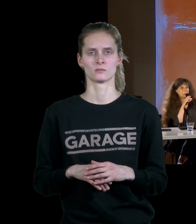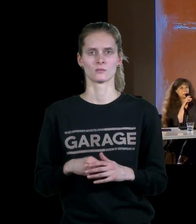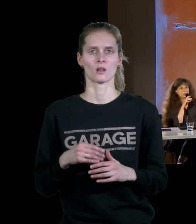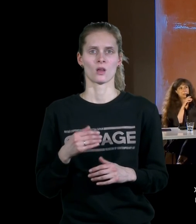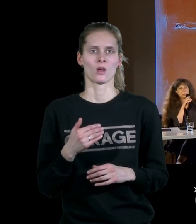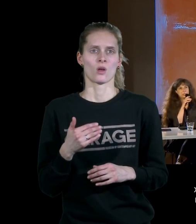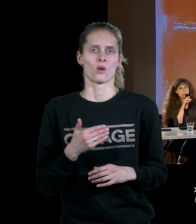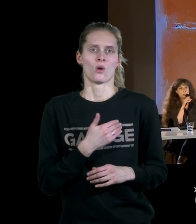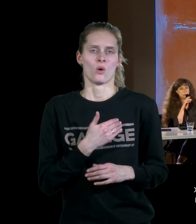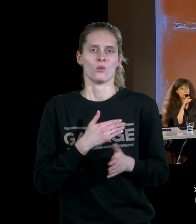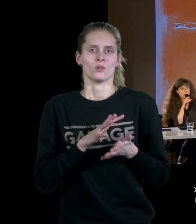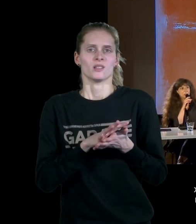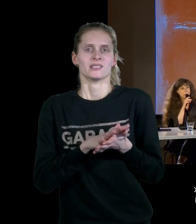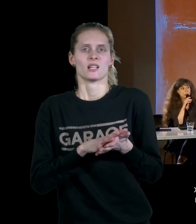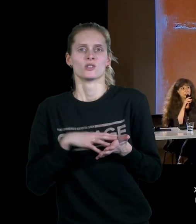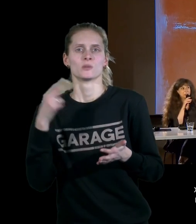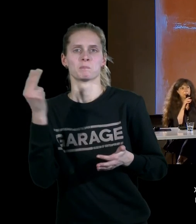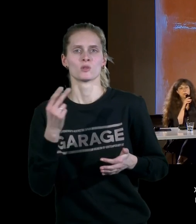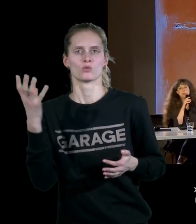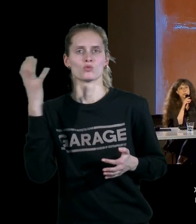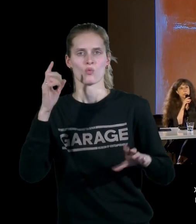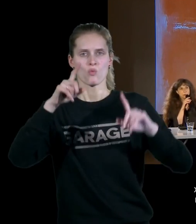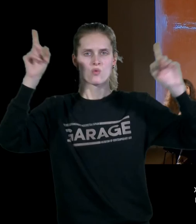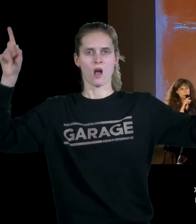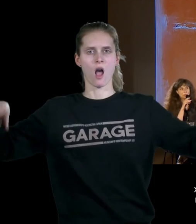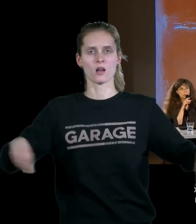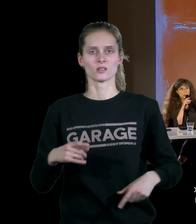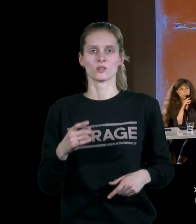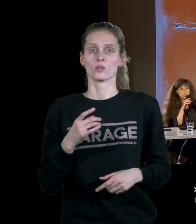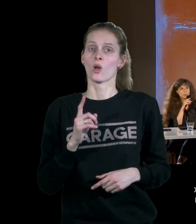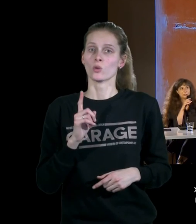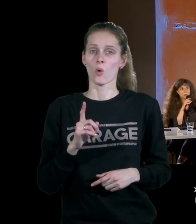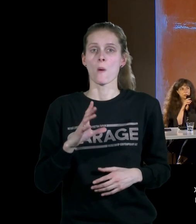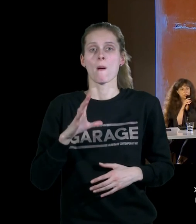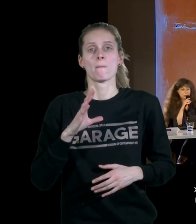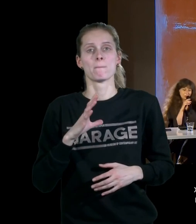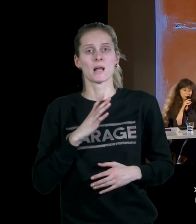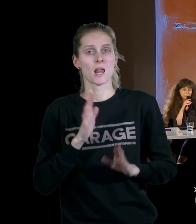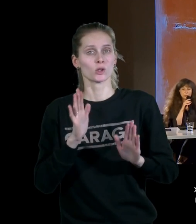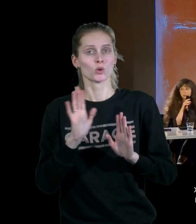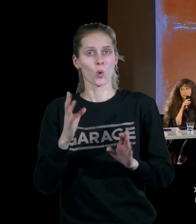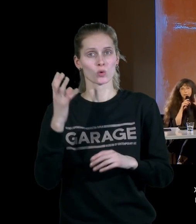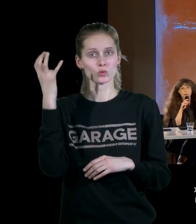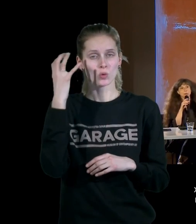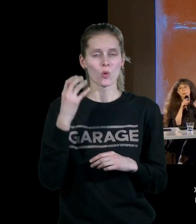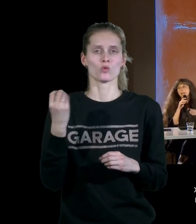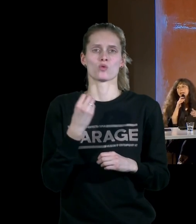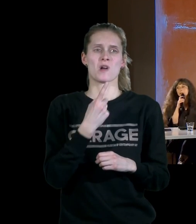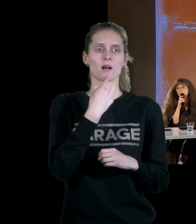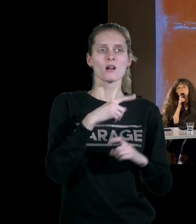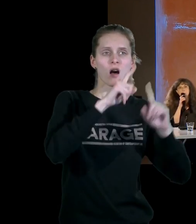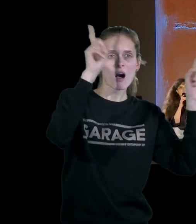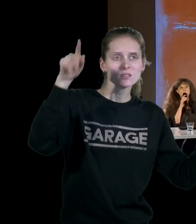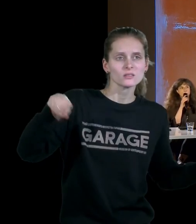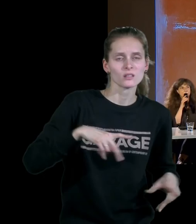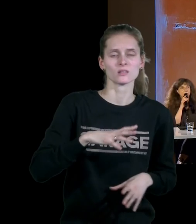картин, которые он писал, хотя последние годы картины были совершенно не только черными, там были и красные, и там, другие цвета. И